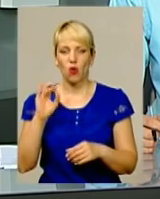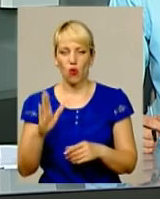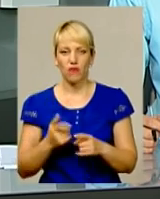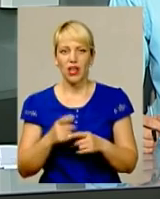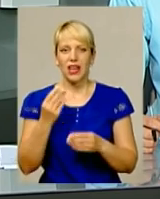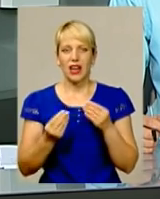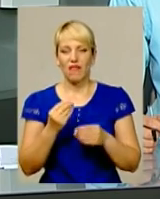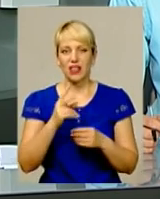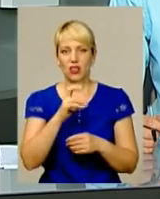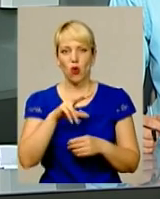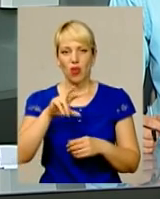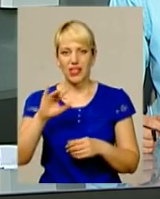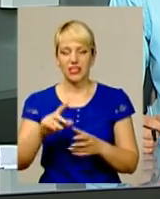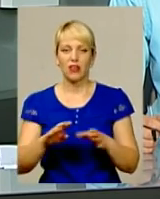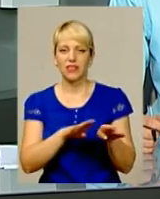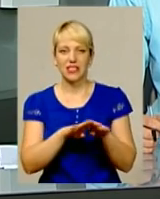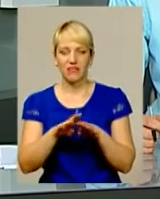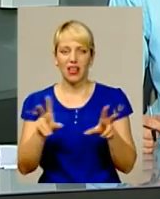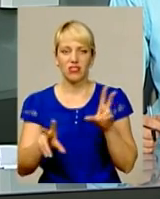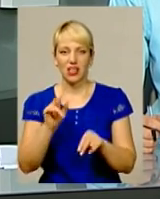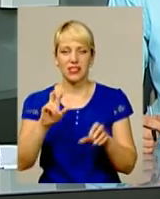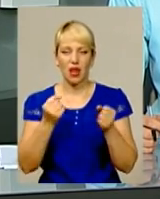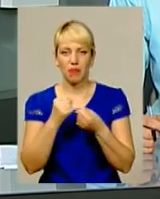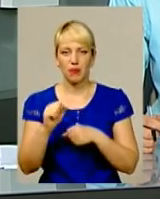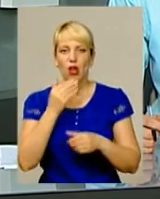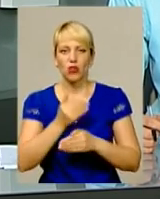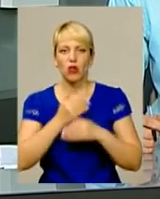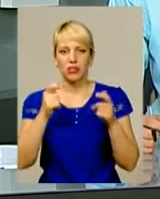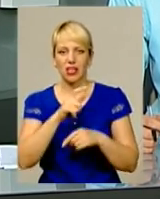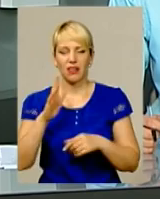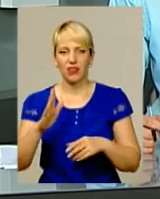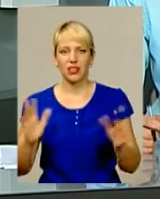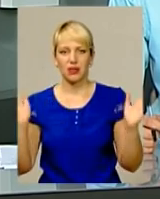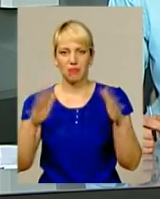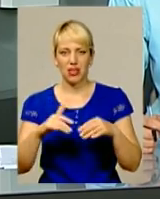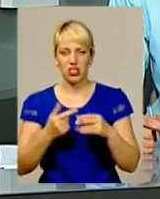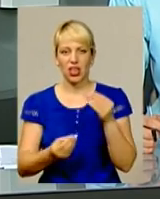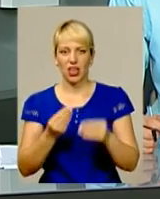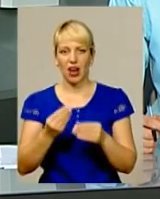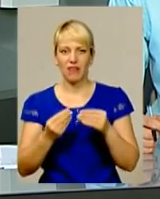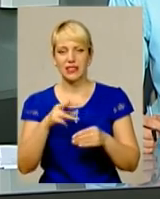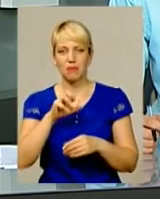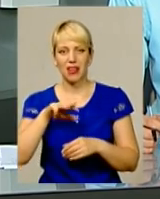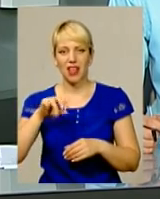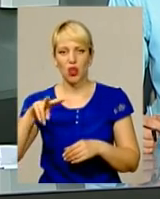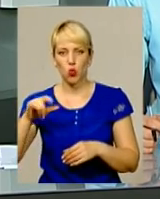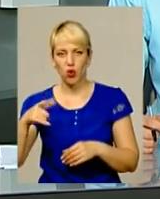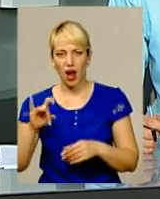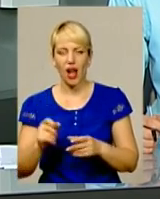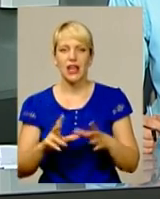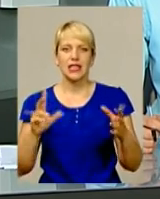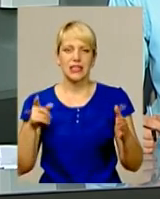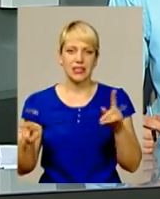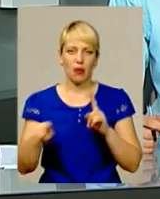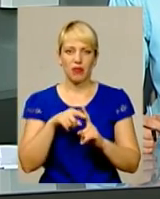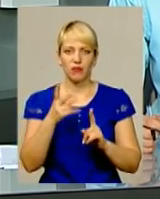«Поділля» Олексій Колесников зрівняв шанси на перемогу, а на останніх хвилинах матчу гравець «Металурга» Дмитро Плахтир забив другий